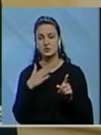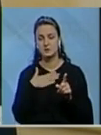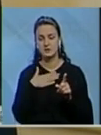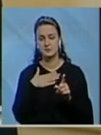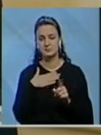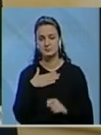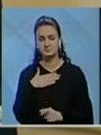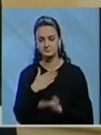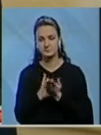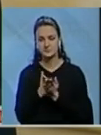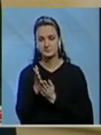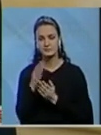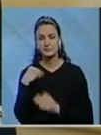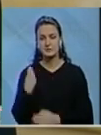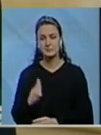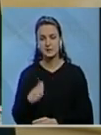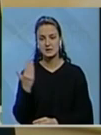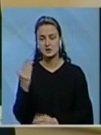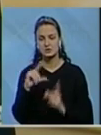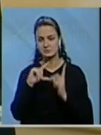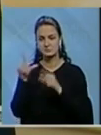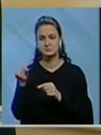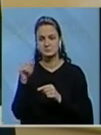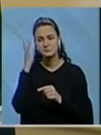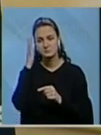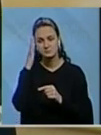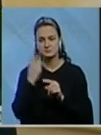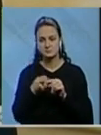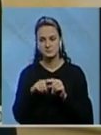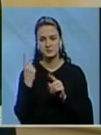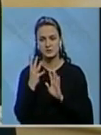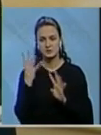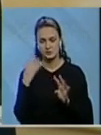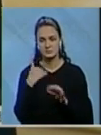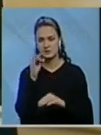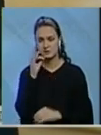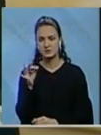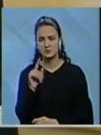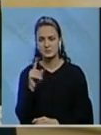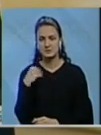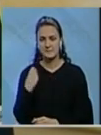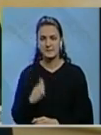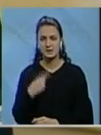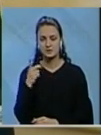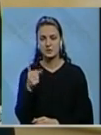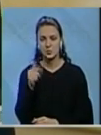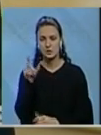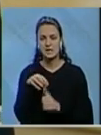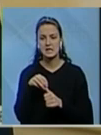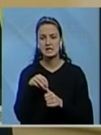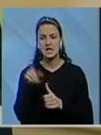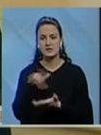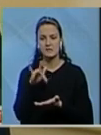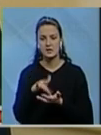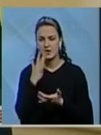ამოცანა საფრანგეთში ვიზიტის არის პირველ რიგში, როგორც გითხარით, რომ საფრანგეთთან, როგორც ლიდერ